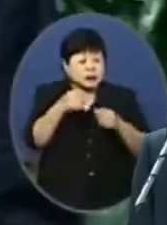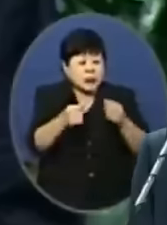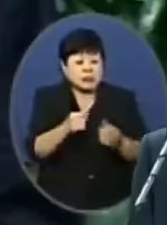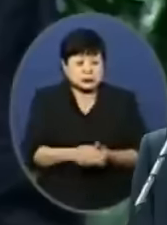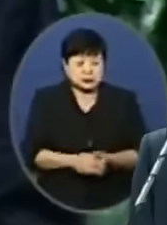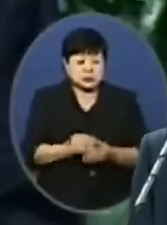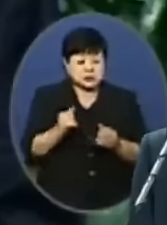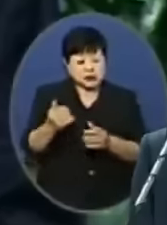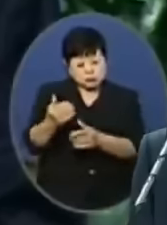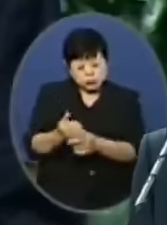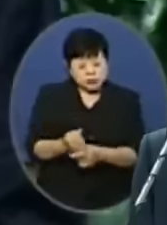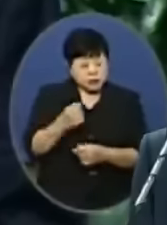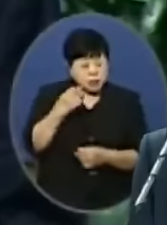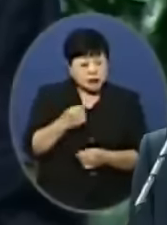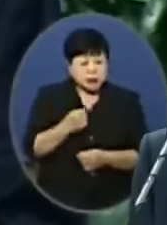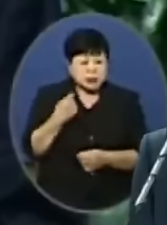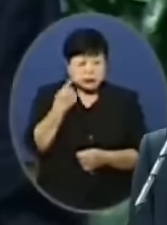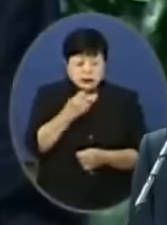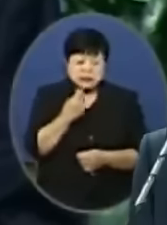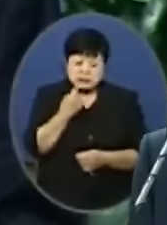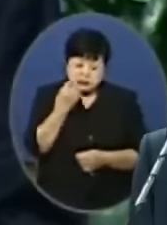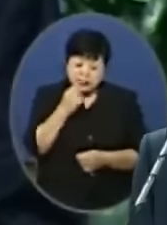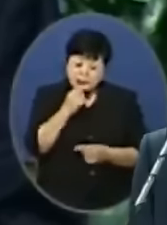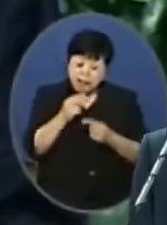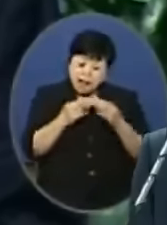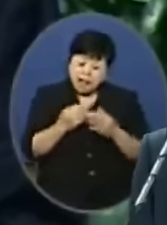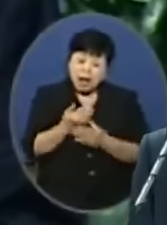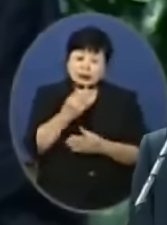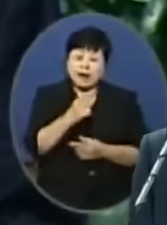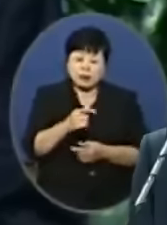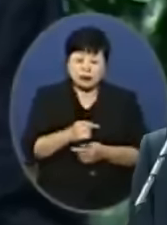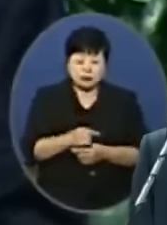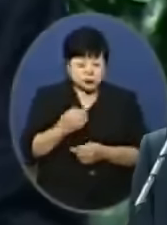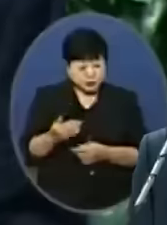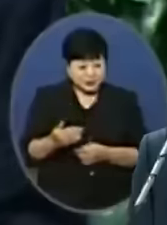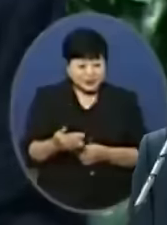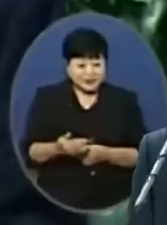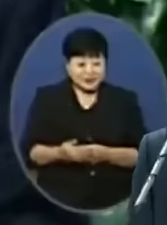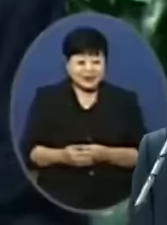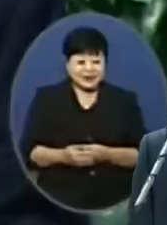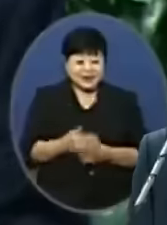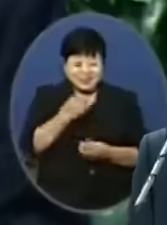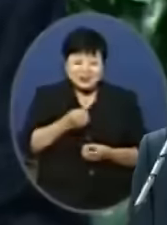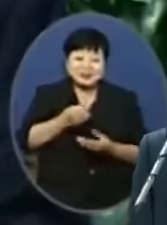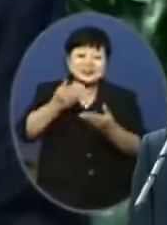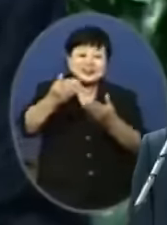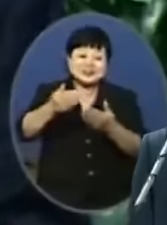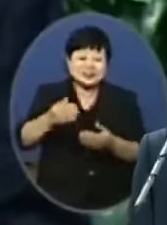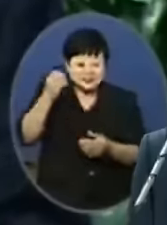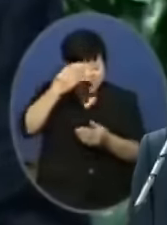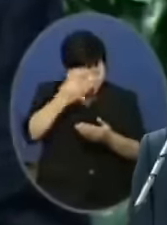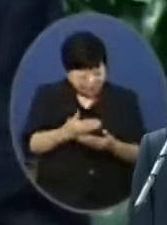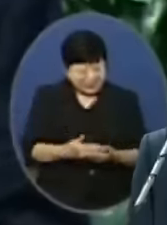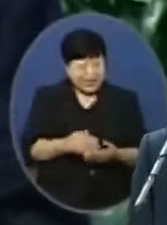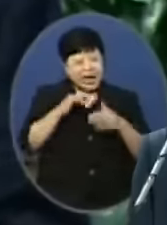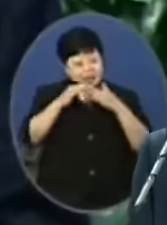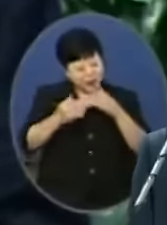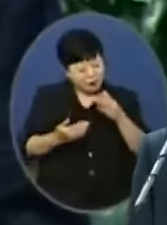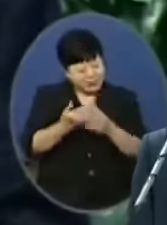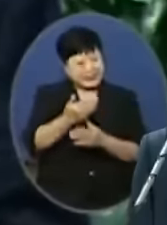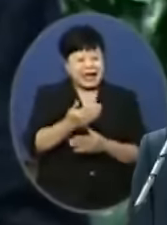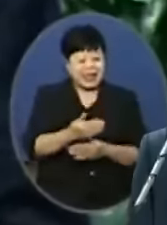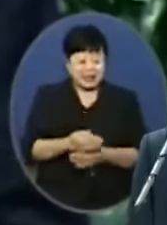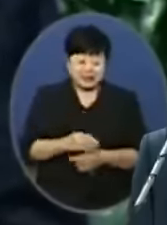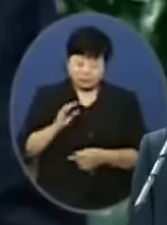나와가지고서 사람 잡고 입에서 이상한 말이 자꾸 나오는데 이거 큰일 났지 않냐겠네. 다 축복을 하면서 당신 성령 받았다고 잘